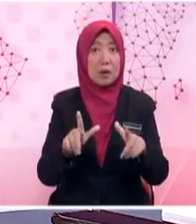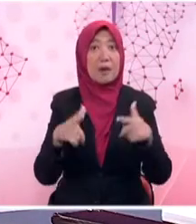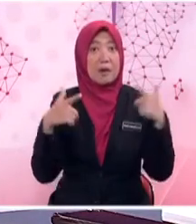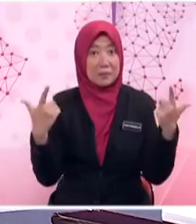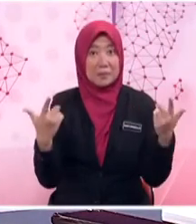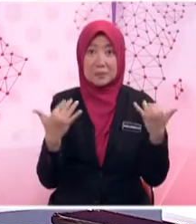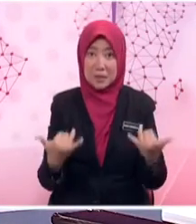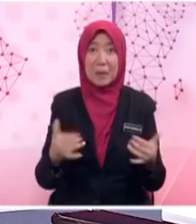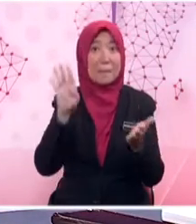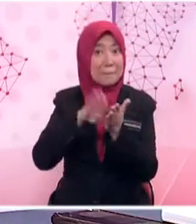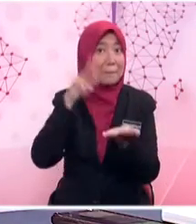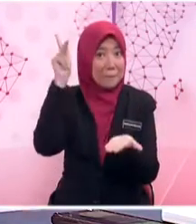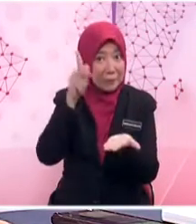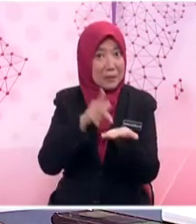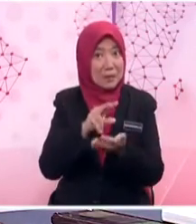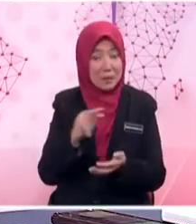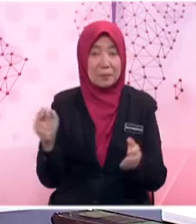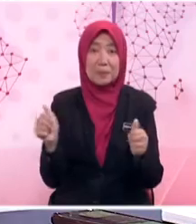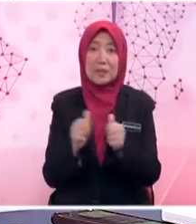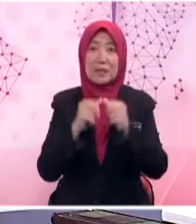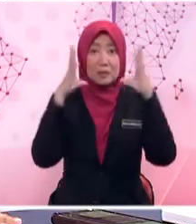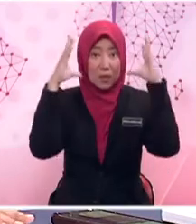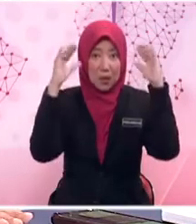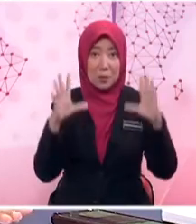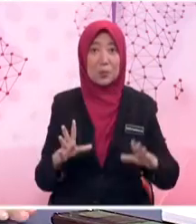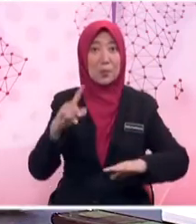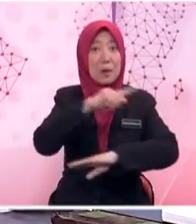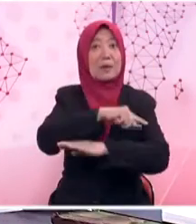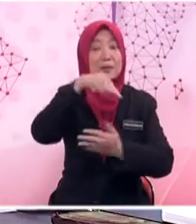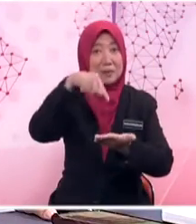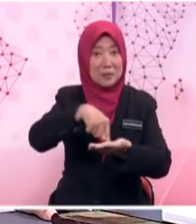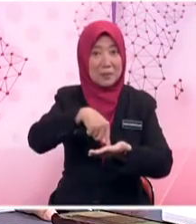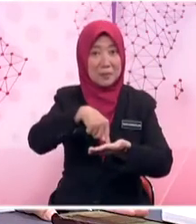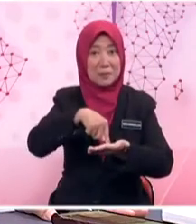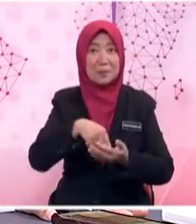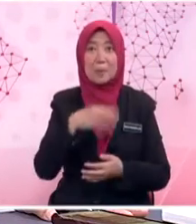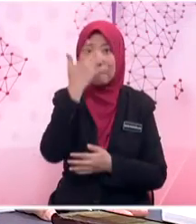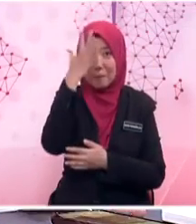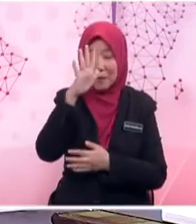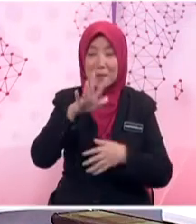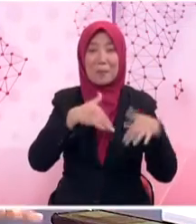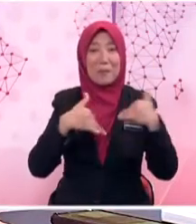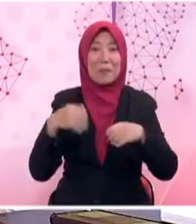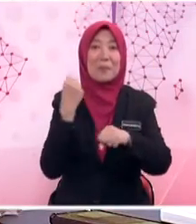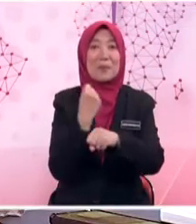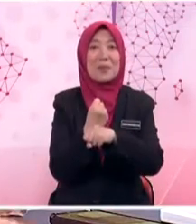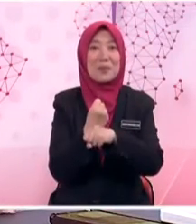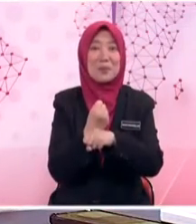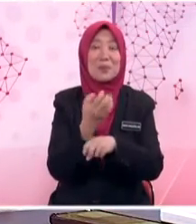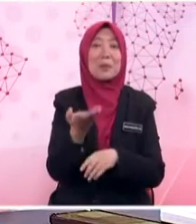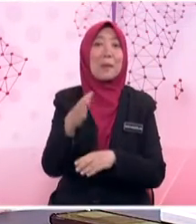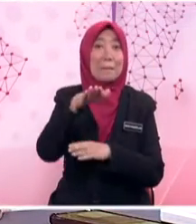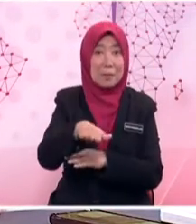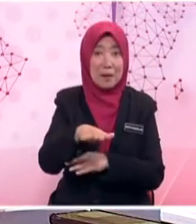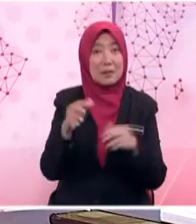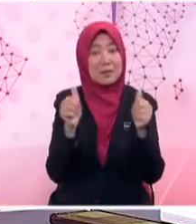nak berkenalan dengan guru penyampai kita pada hari ini. Pandai main batu seremban rupanya. Ya, ini dia, kita bersama